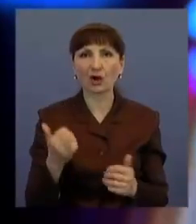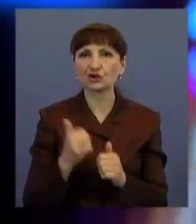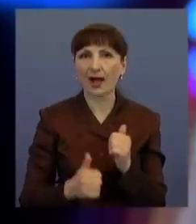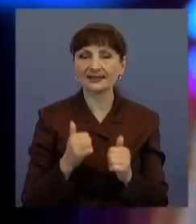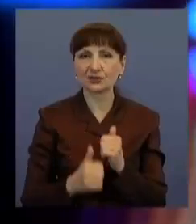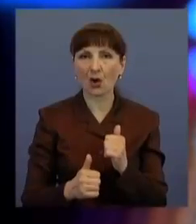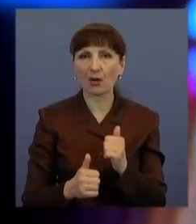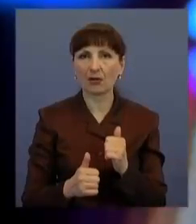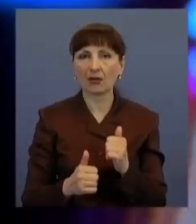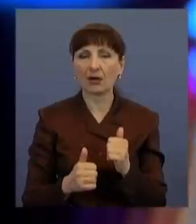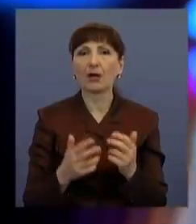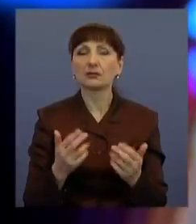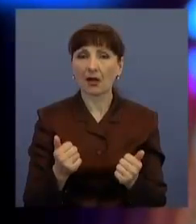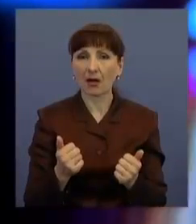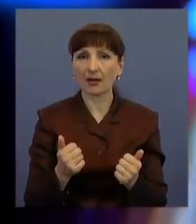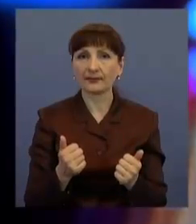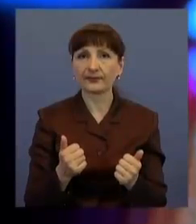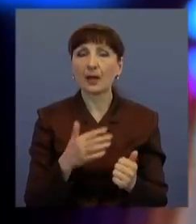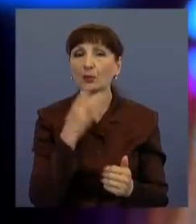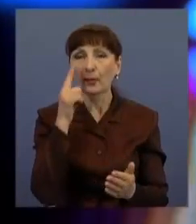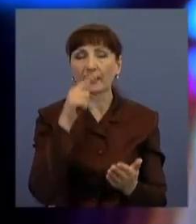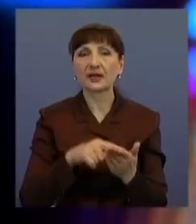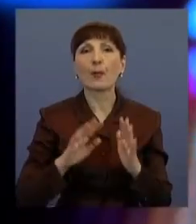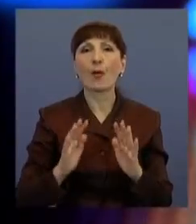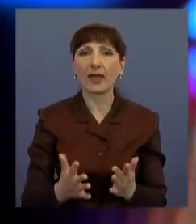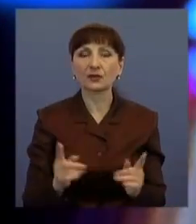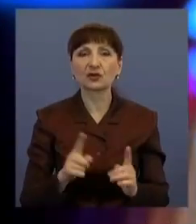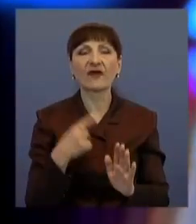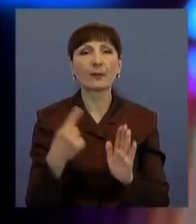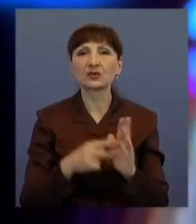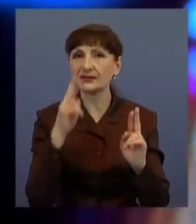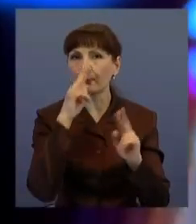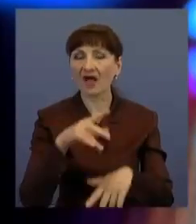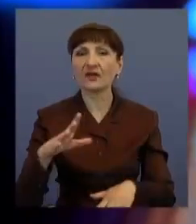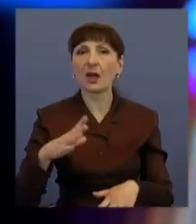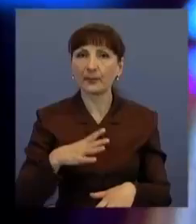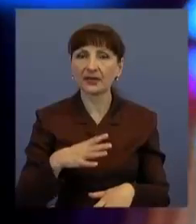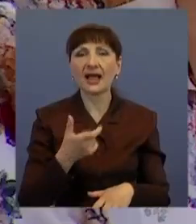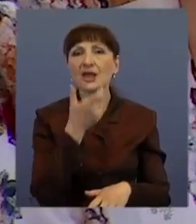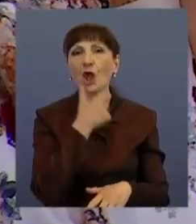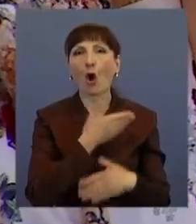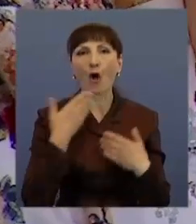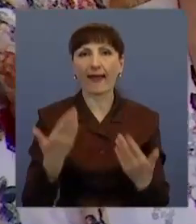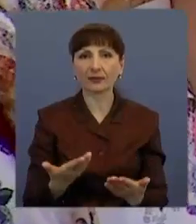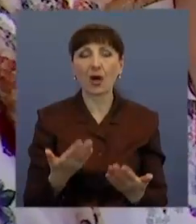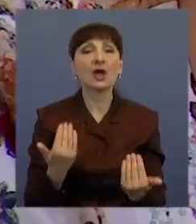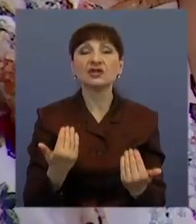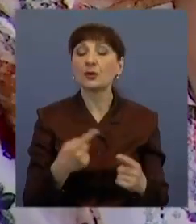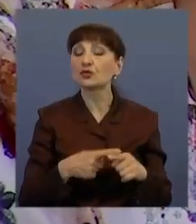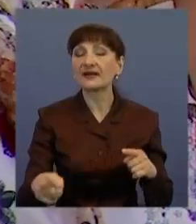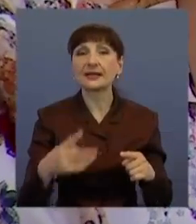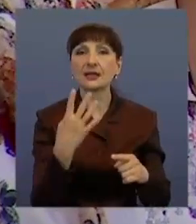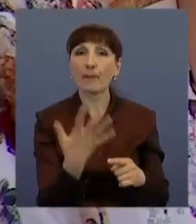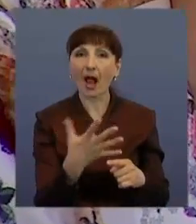потому что это было, да, да, это очень был часто встречались такие моменты, что вопросы неправильно были заданы, некорректно. Такого уже последние